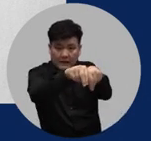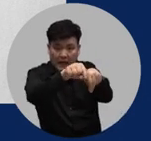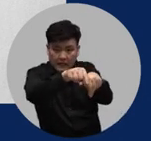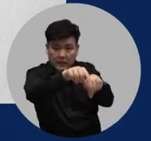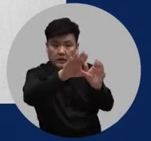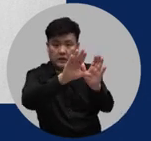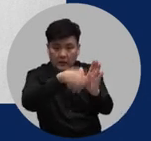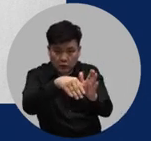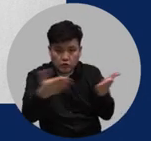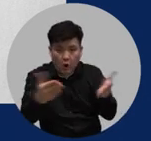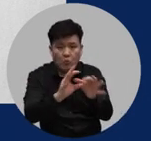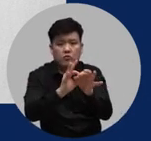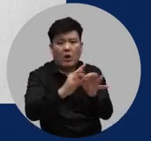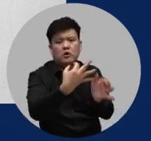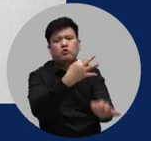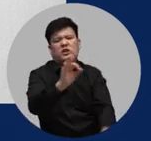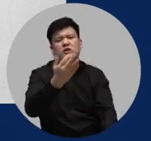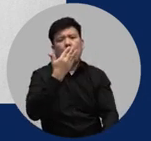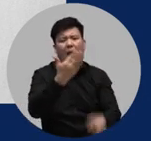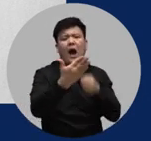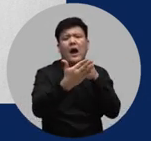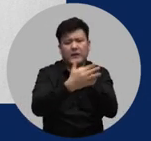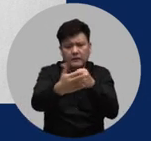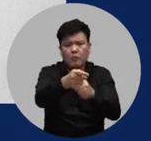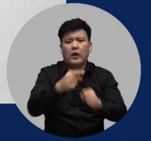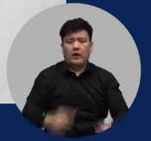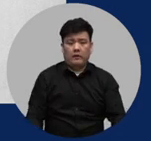업무 관련성이 인정되기 때문입니다.